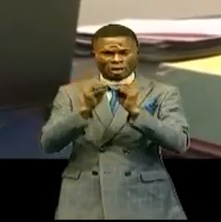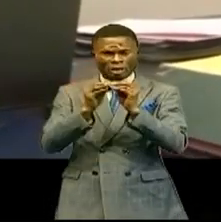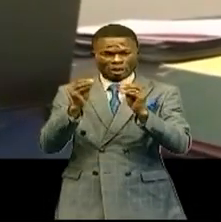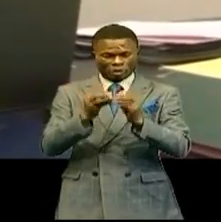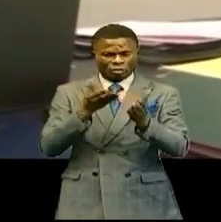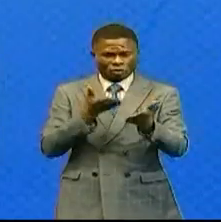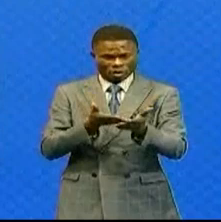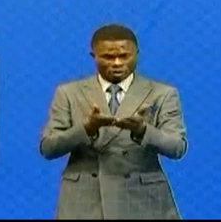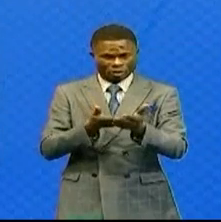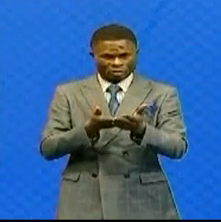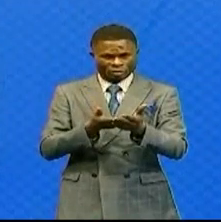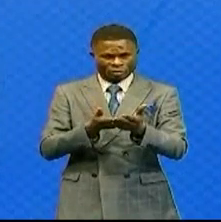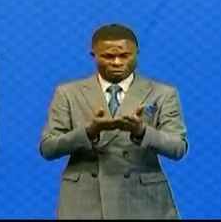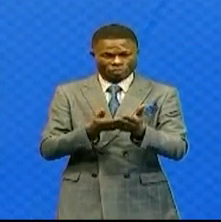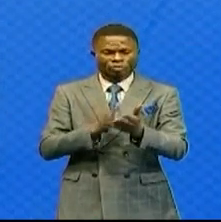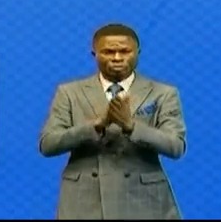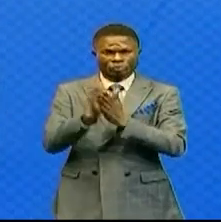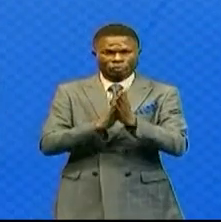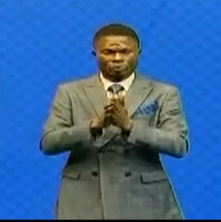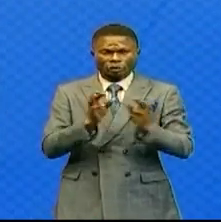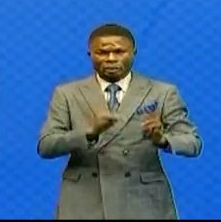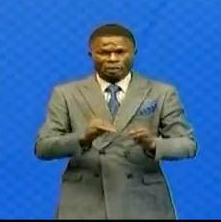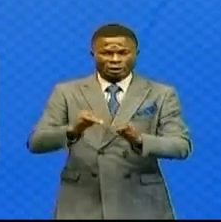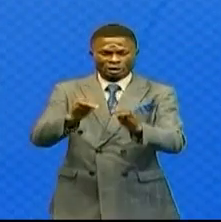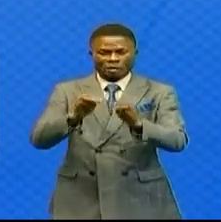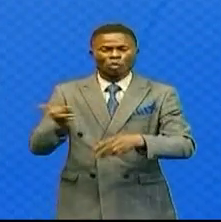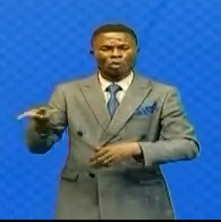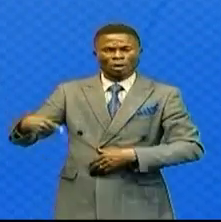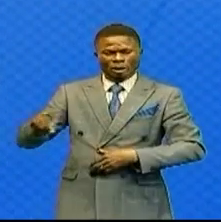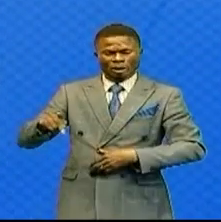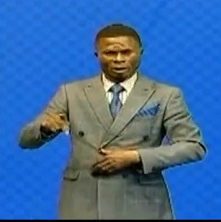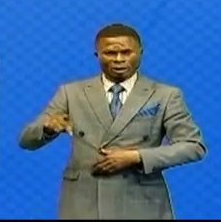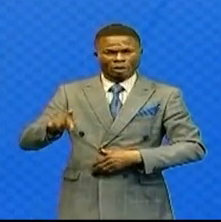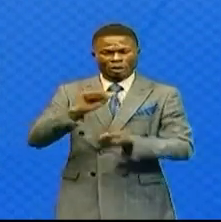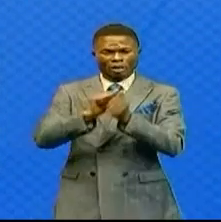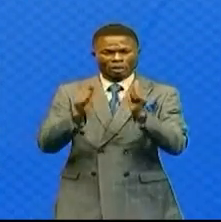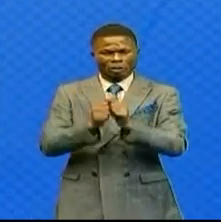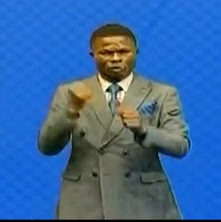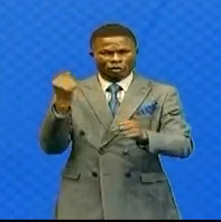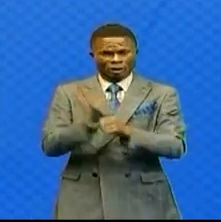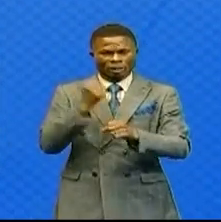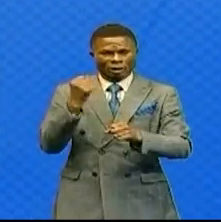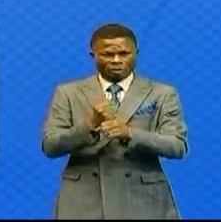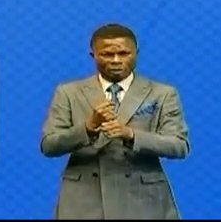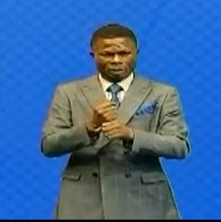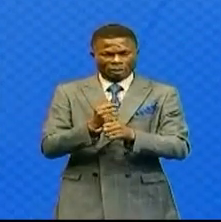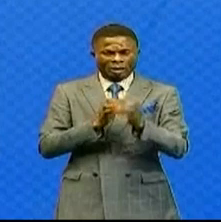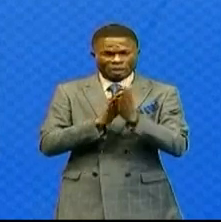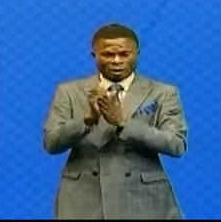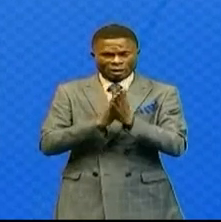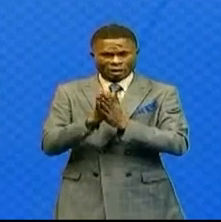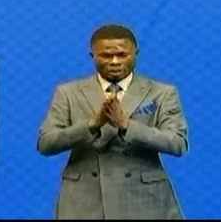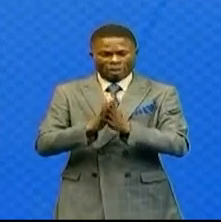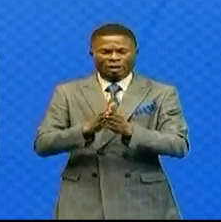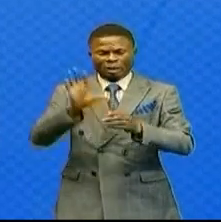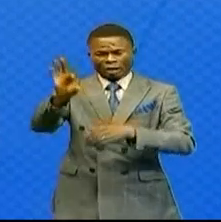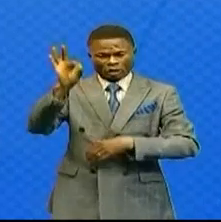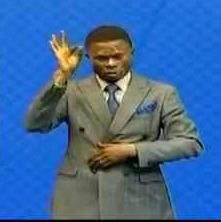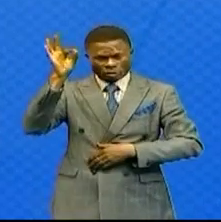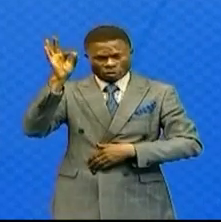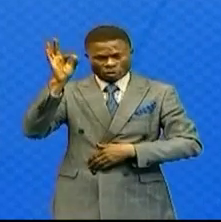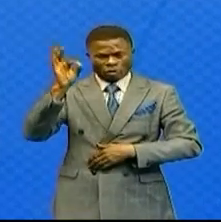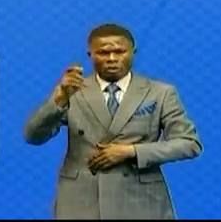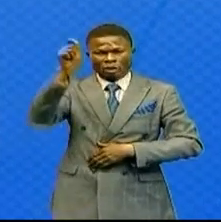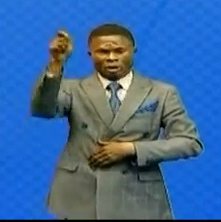mission. Concernant les mécanismes régionaux d'entente sur les opérations concertées et ciblées entre les